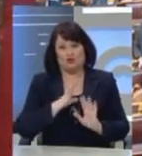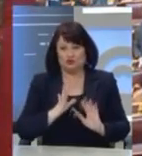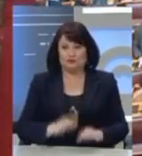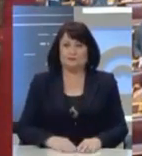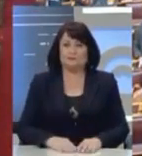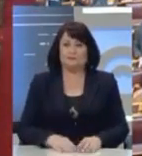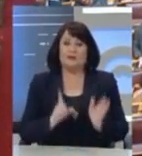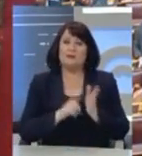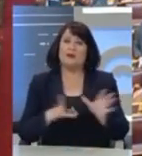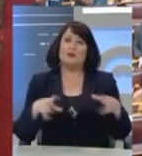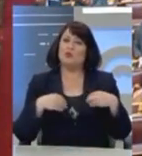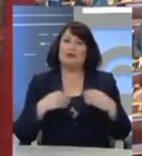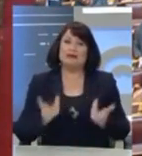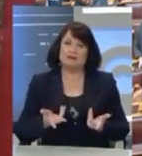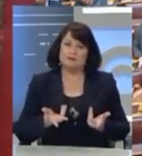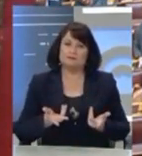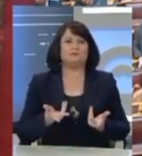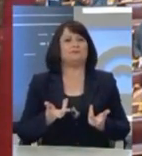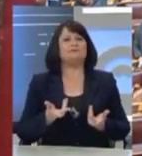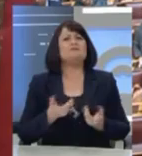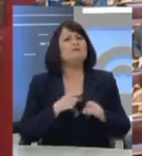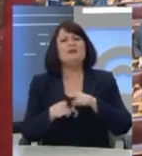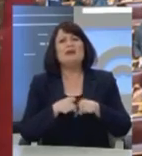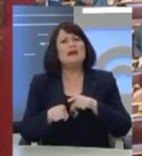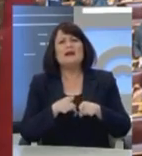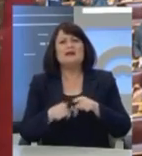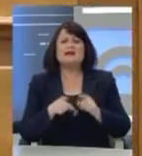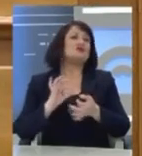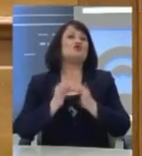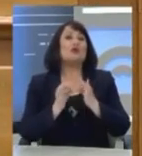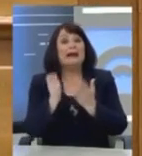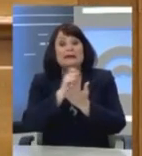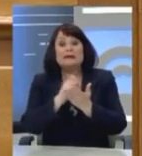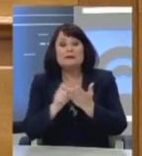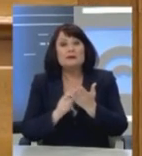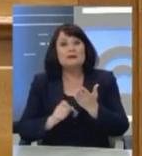όμως να αποδεχθούμε, ανεξάρτητα